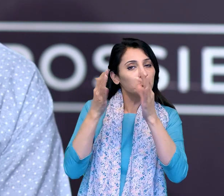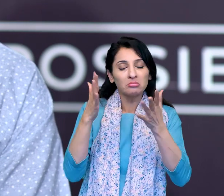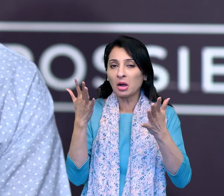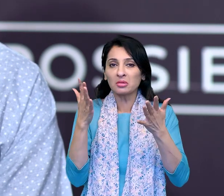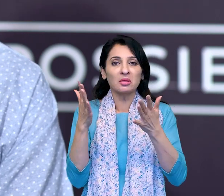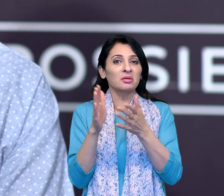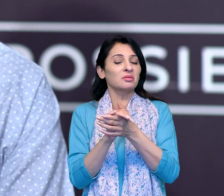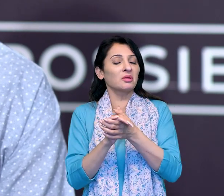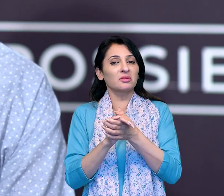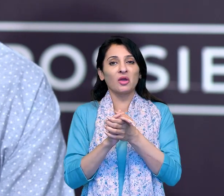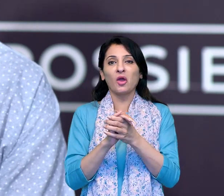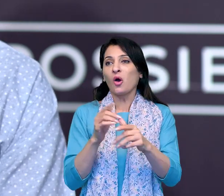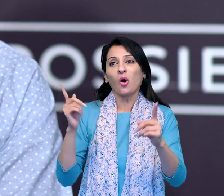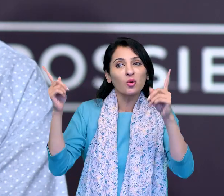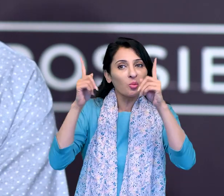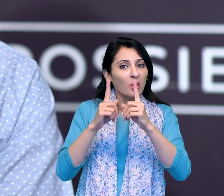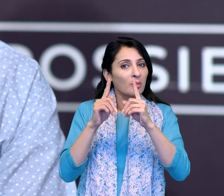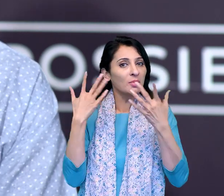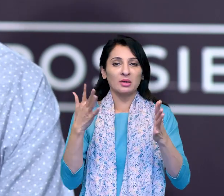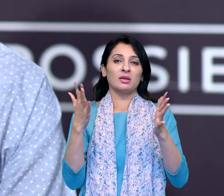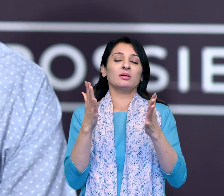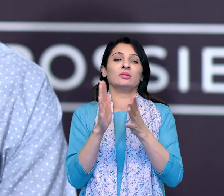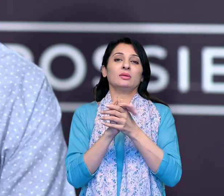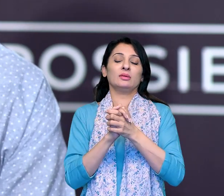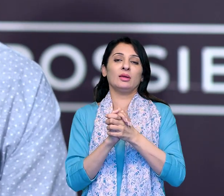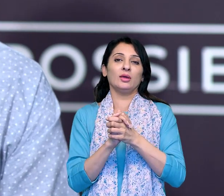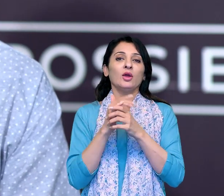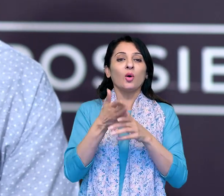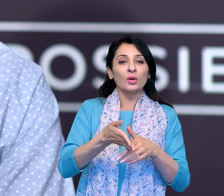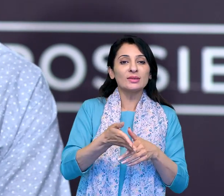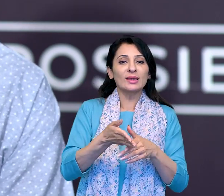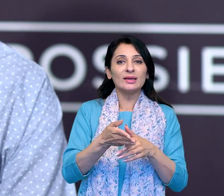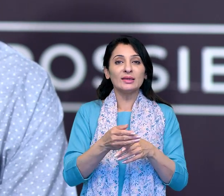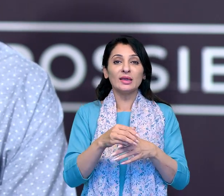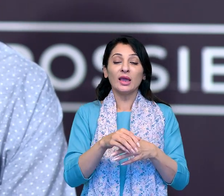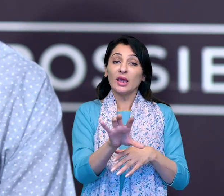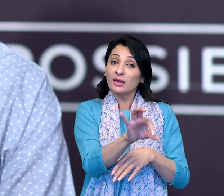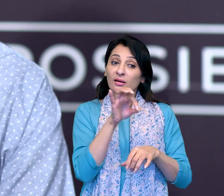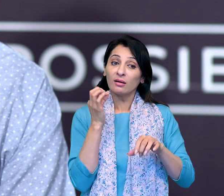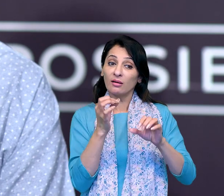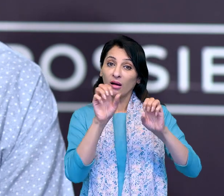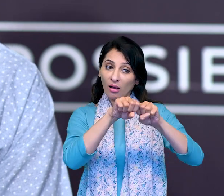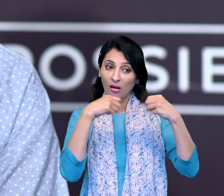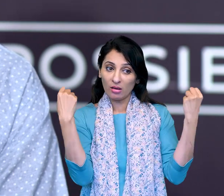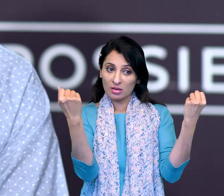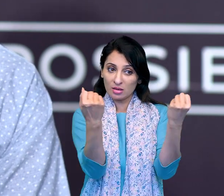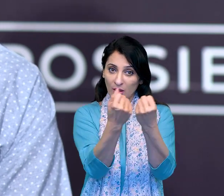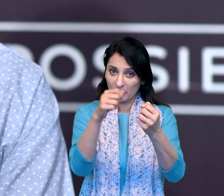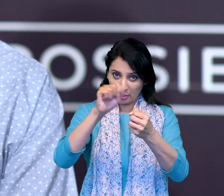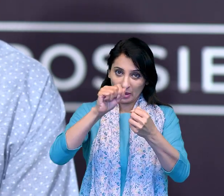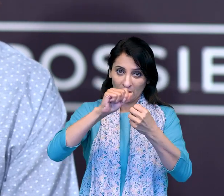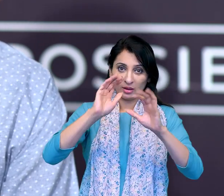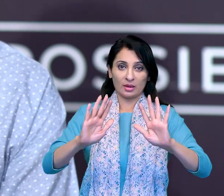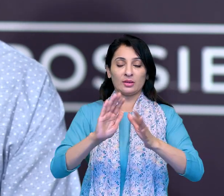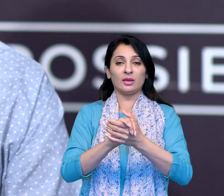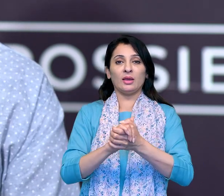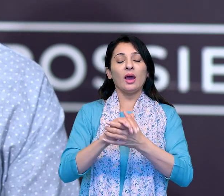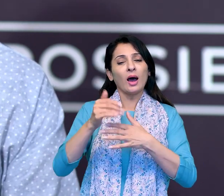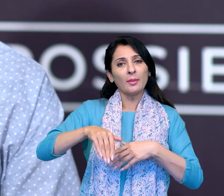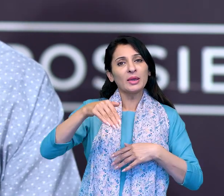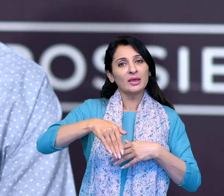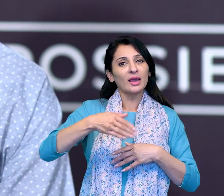और ना ही गेस्ट हाउस में जाकर गैस से मुलाकात करते हैं तो इसके लिए ये दौलत खाना उसे होता था